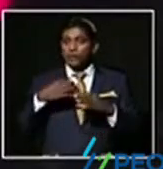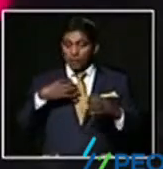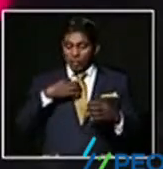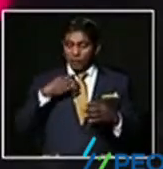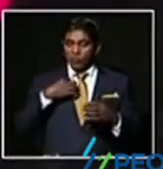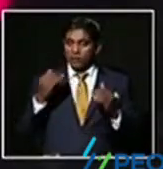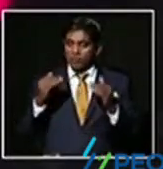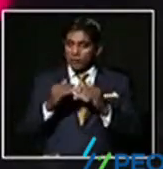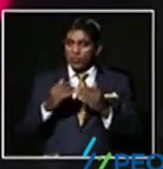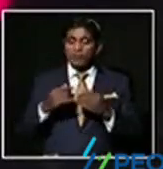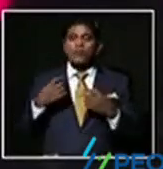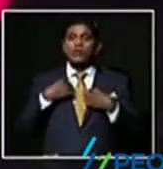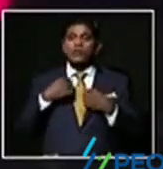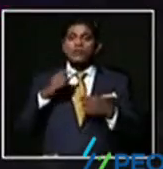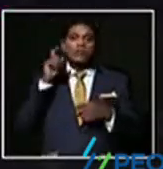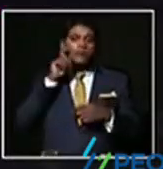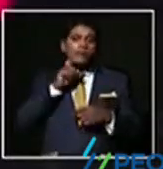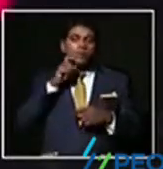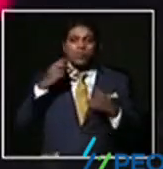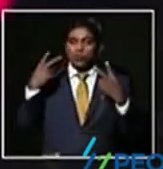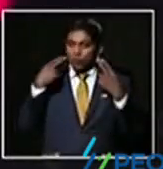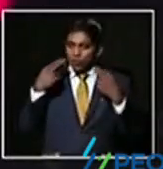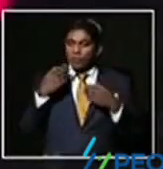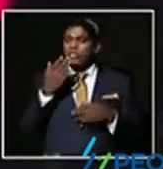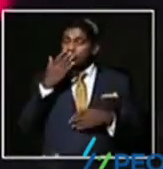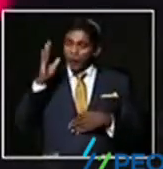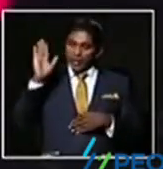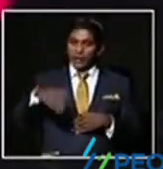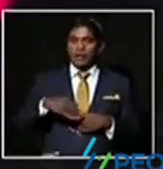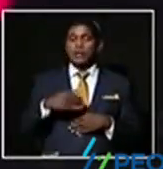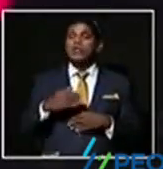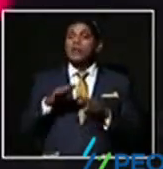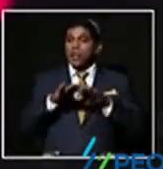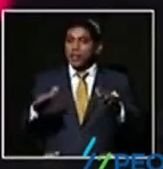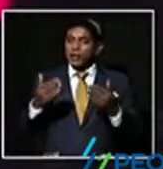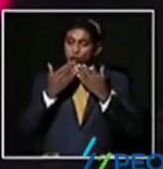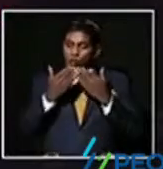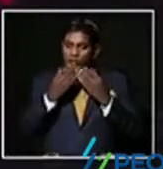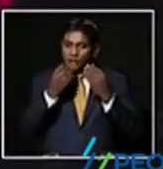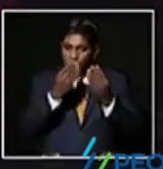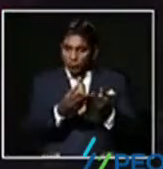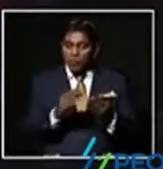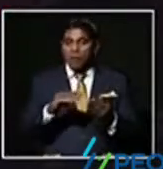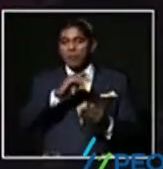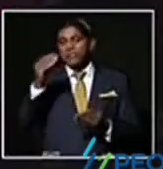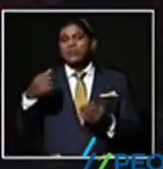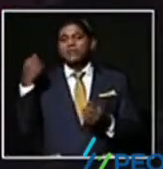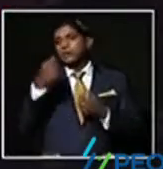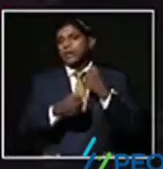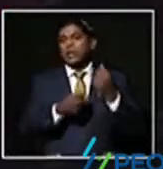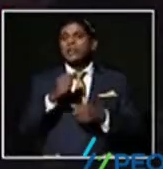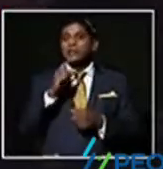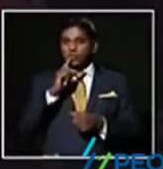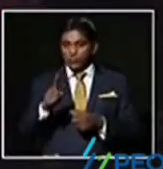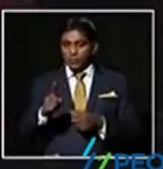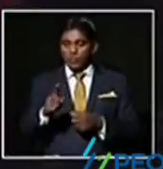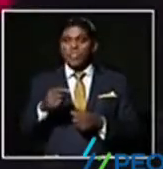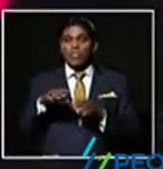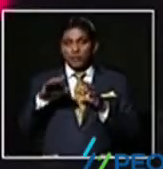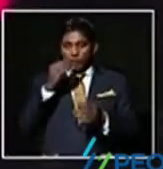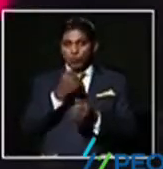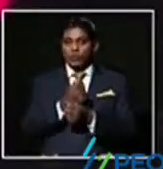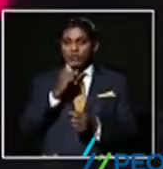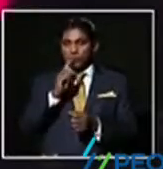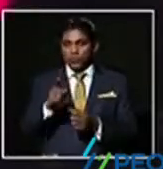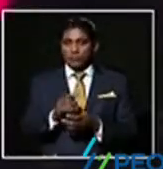ලෙස කොණ්ඩය සහ රැවුල් කපා පාසලට පැමිණෙන ලෙස සිසුන්ට අවවාද කිරීම පහර දීමට හේතු වී ඇති බව අනාවරණය වී ඇතැයි පොලිසිය